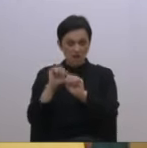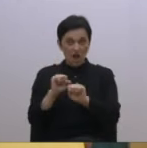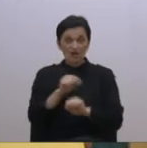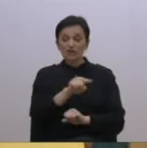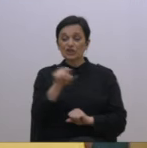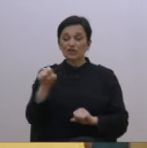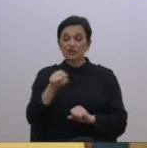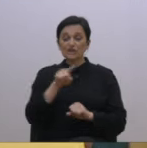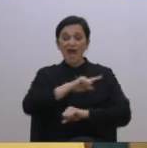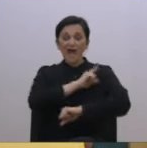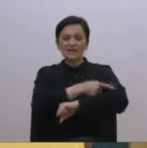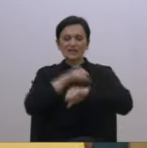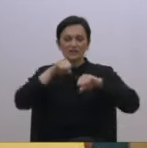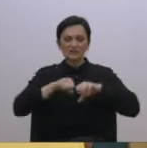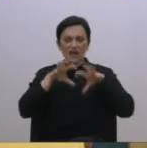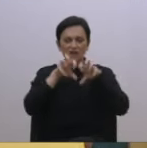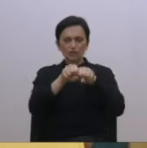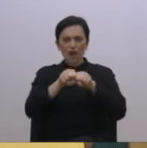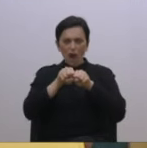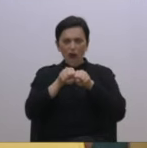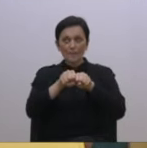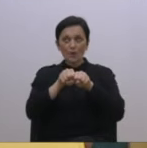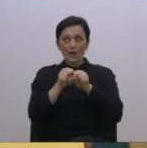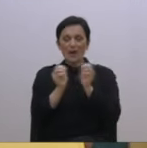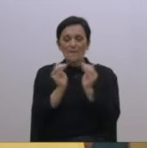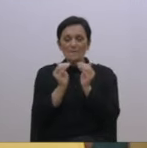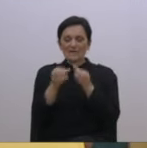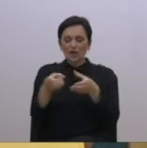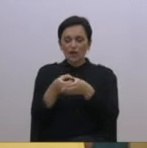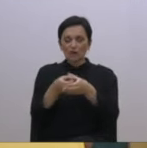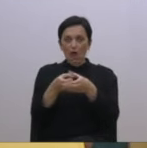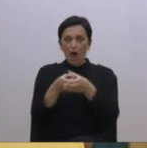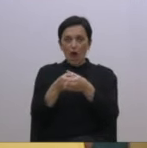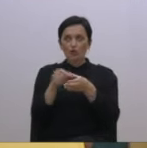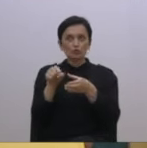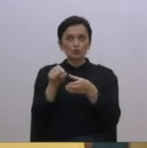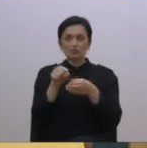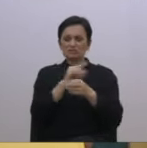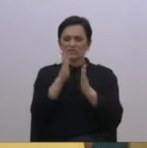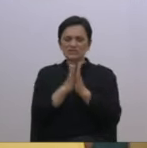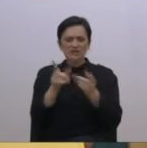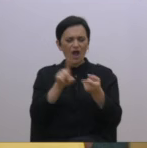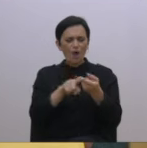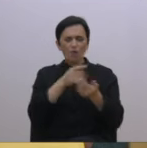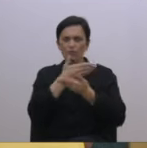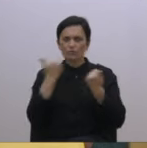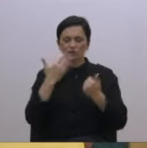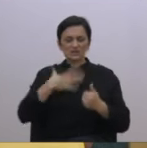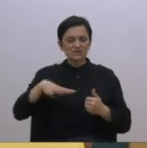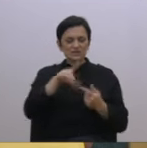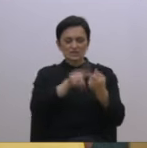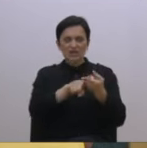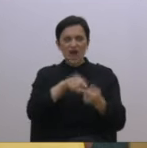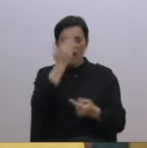ხართ ძალაუფლებას ჩაბღაუჭებული პატარა დაჯგუფება, რომელსაც არაფერი საერთო არ აქვს არც საქართველოსთან,